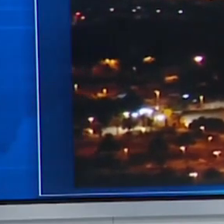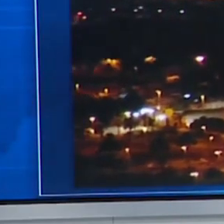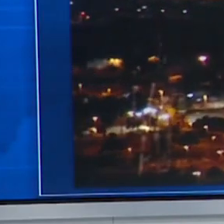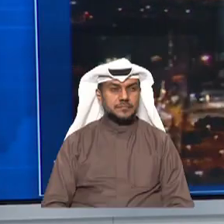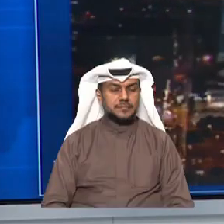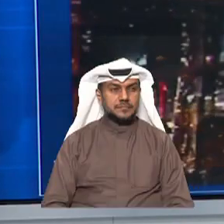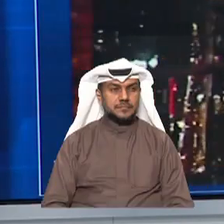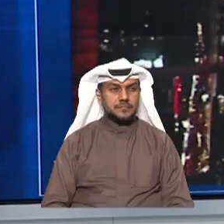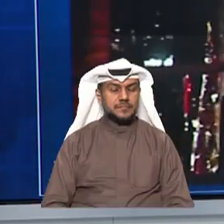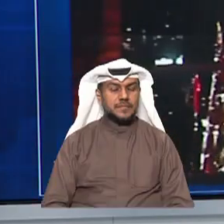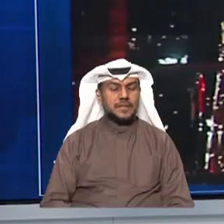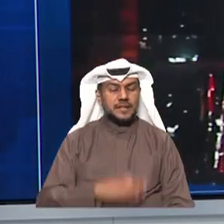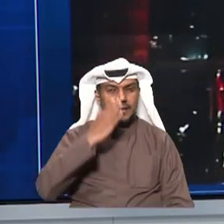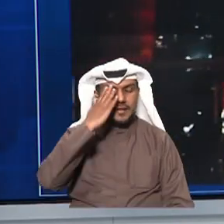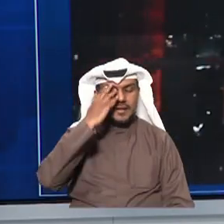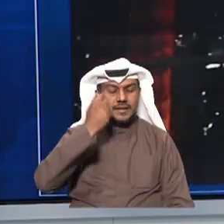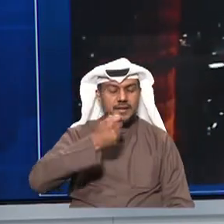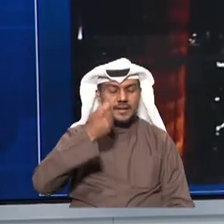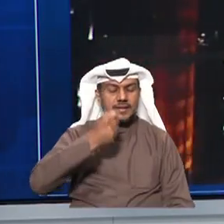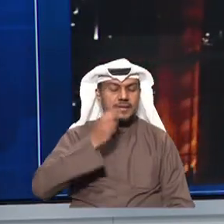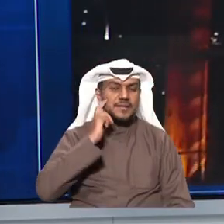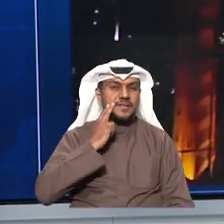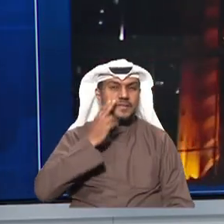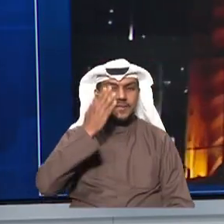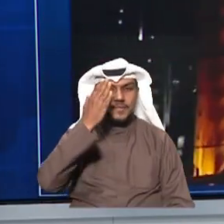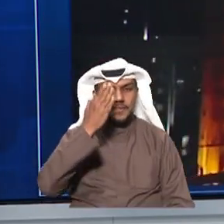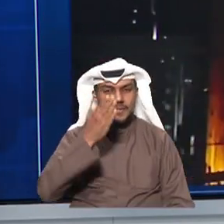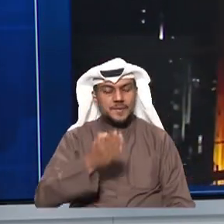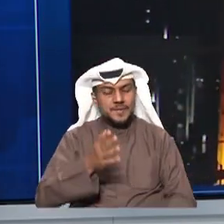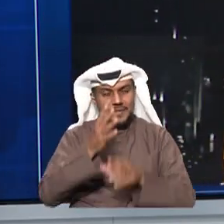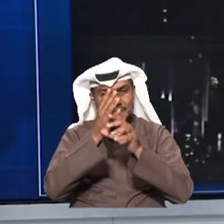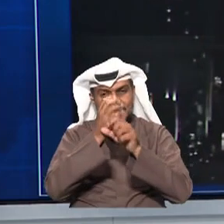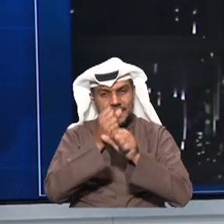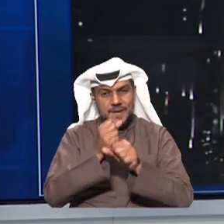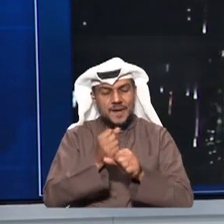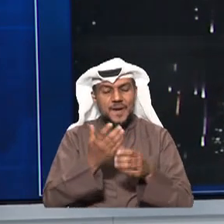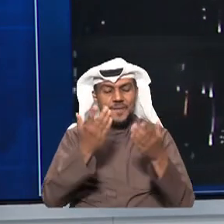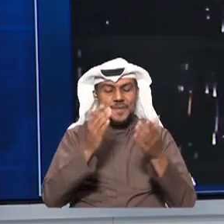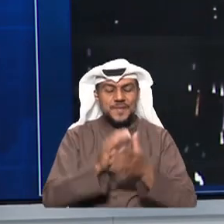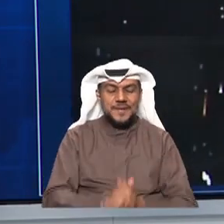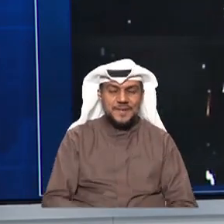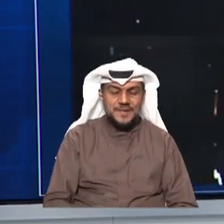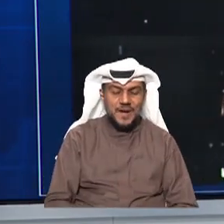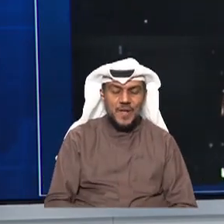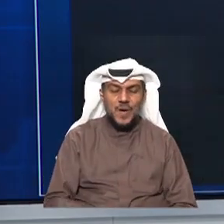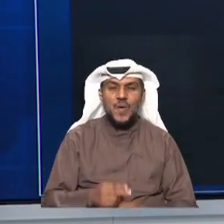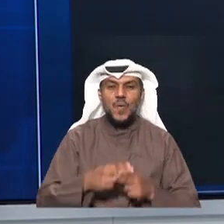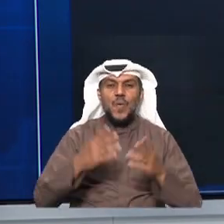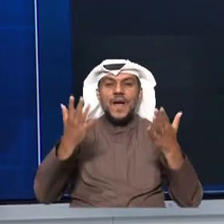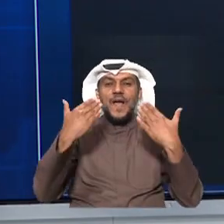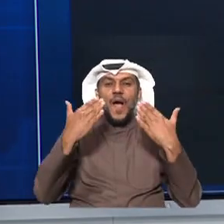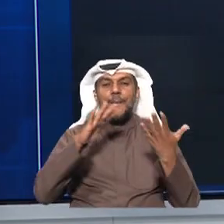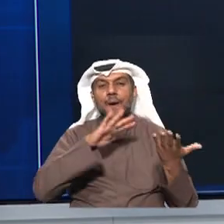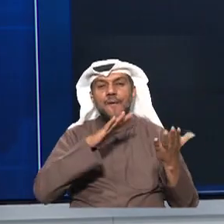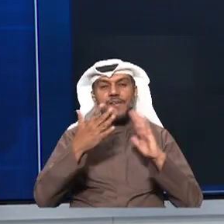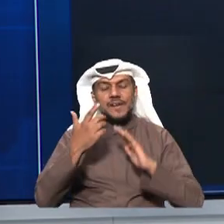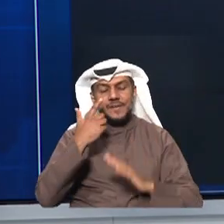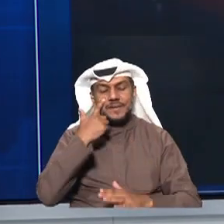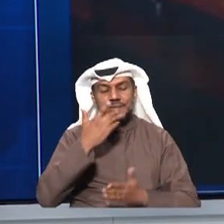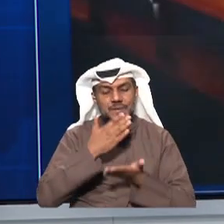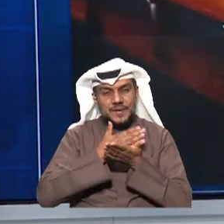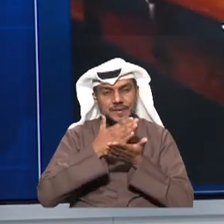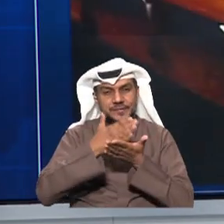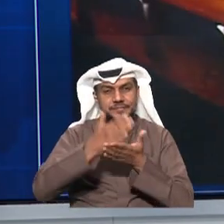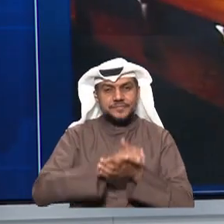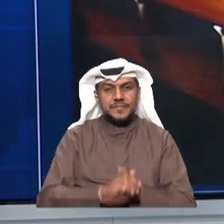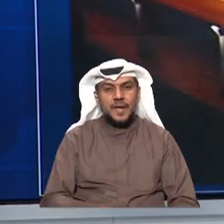السلام عليكم ورحمة الله وبركاته أعزائي المشاهدين، مساكم الله بالخير في نشرتنا الجوية لهذه الليلة. لا تزال الأجواء